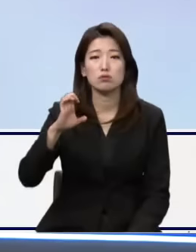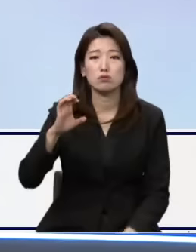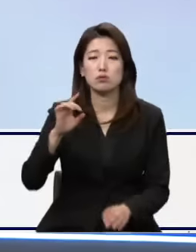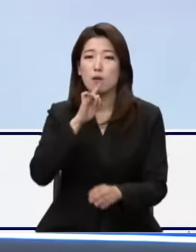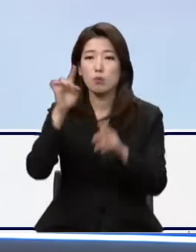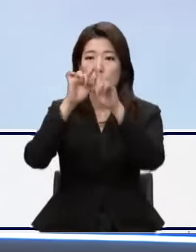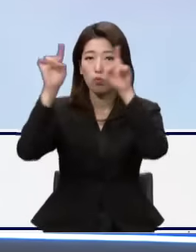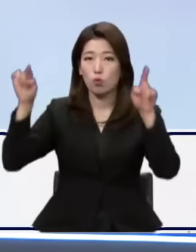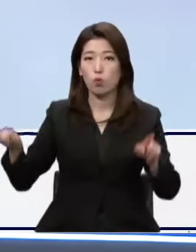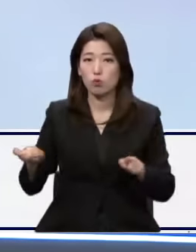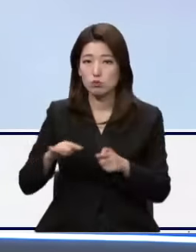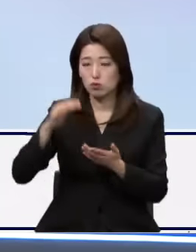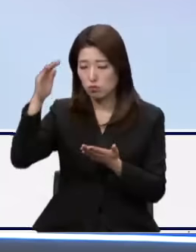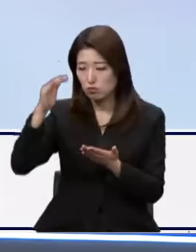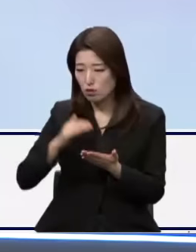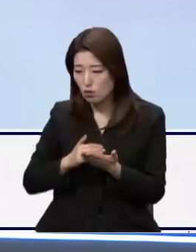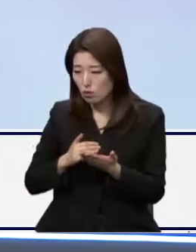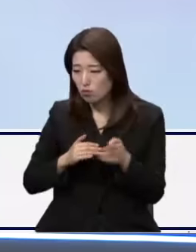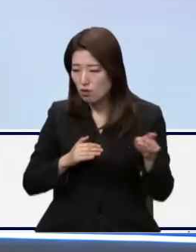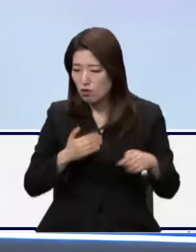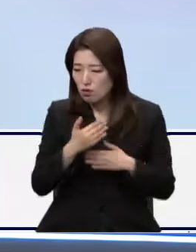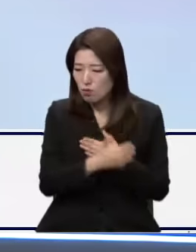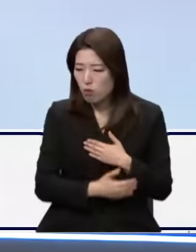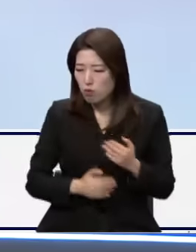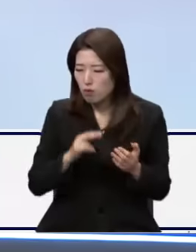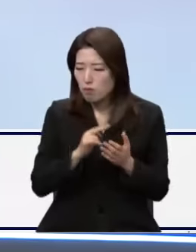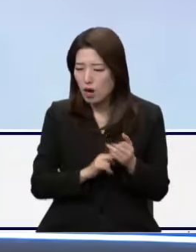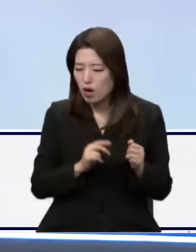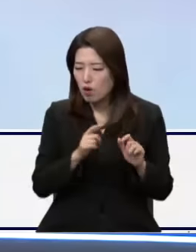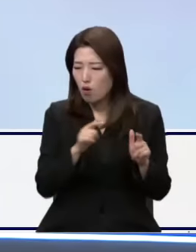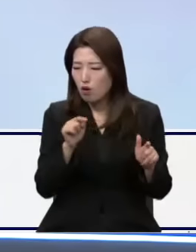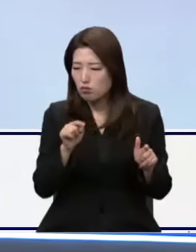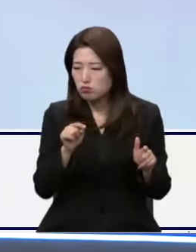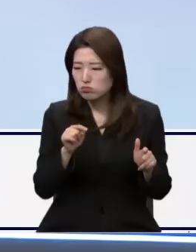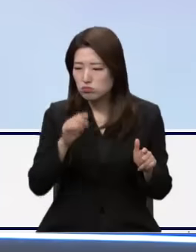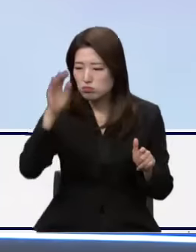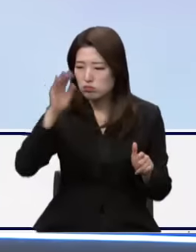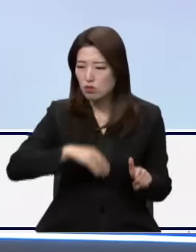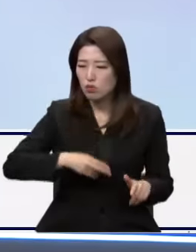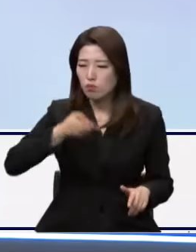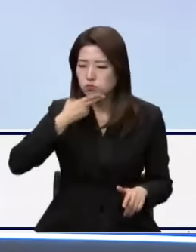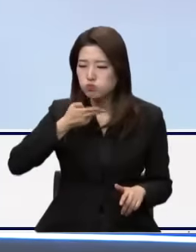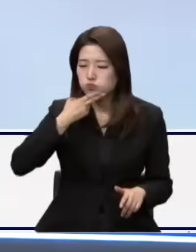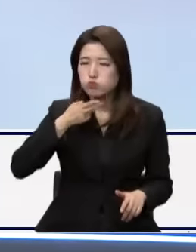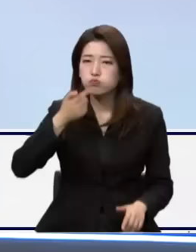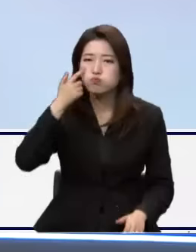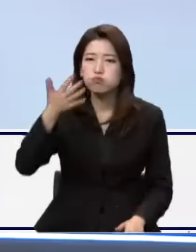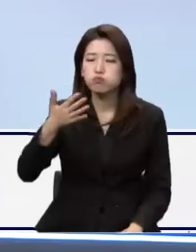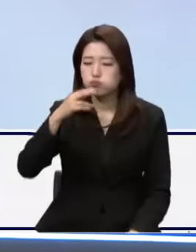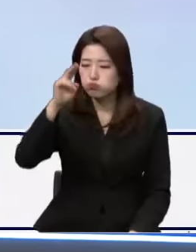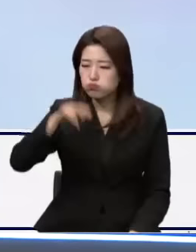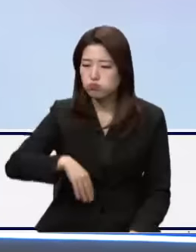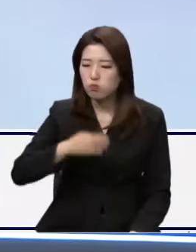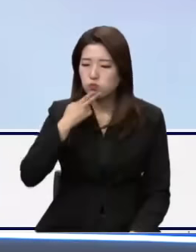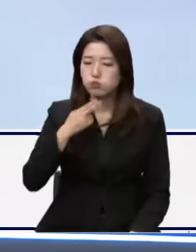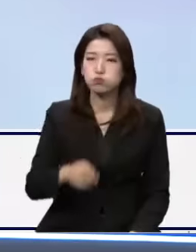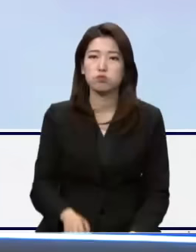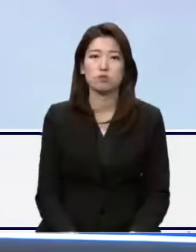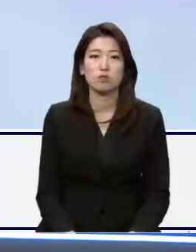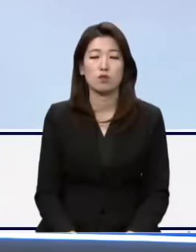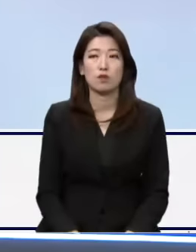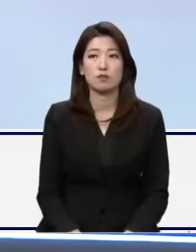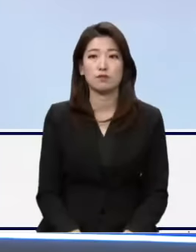내용 없었다라는 게입니다 팩트 체크 기사예요 지금이 미국 cic 보고서 요게